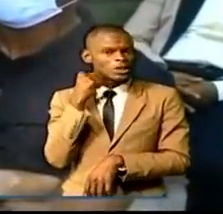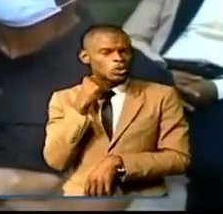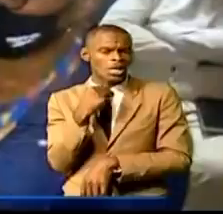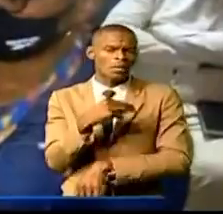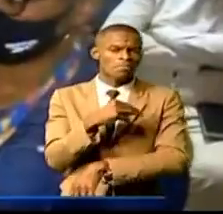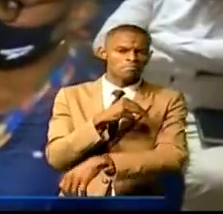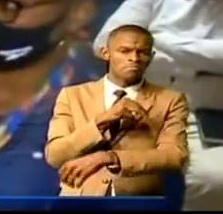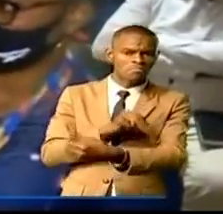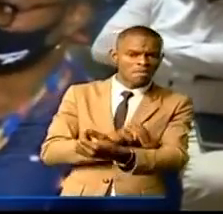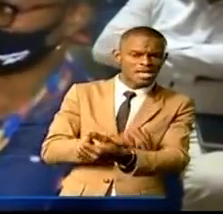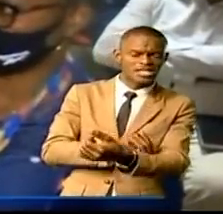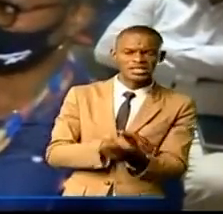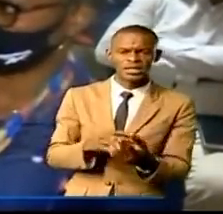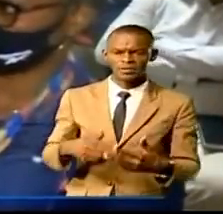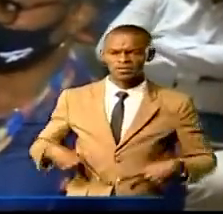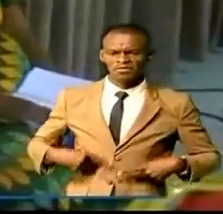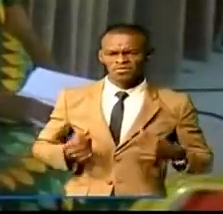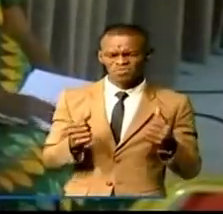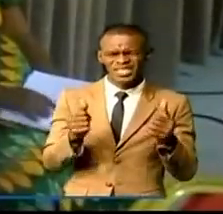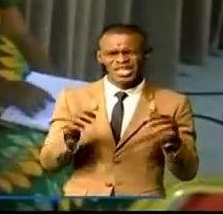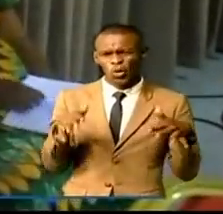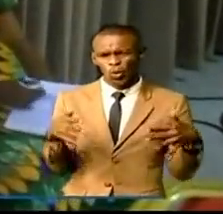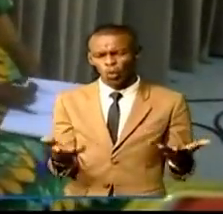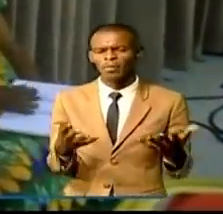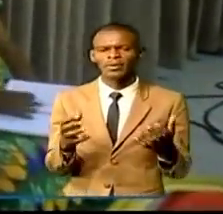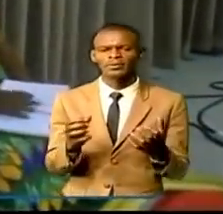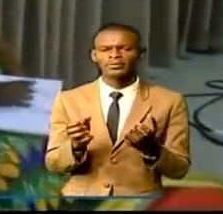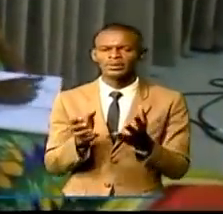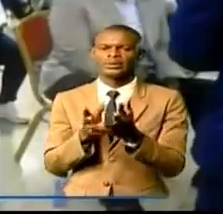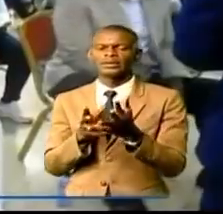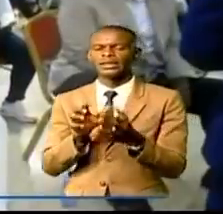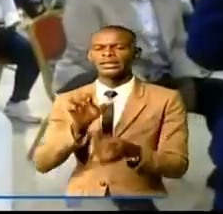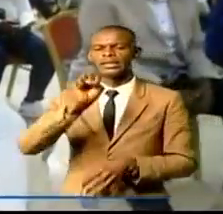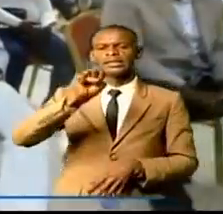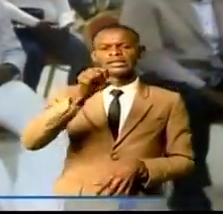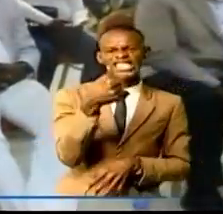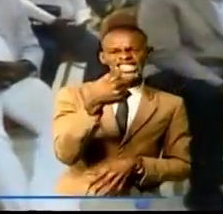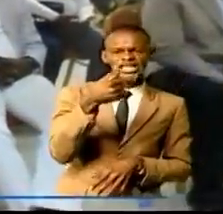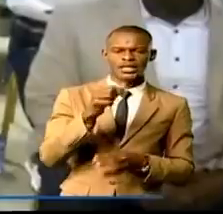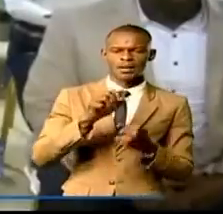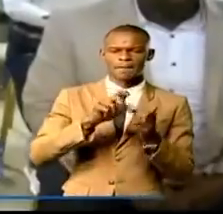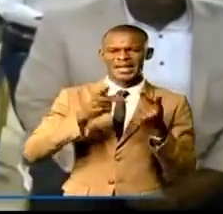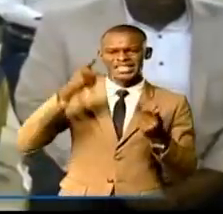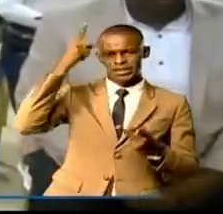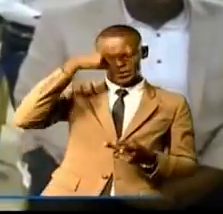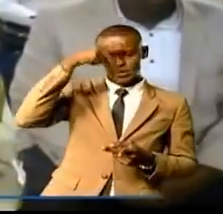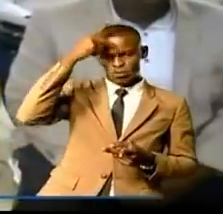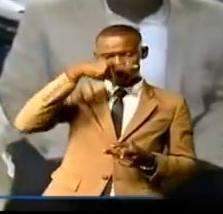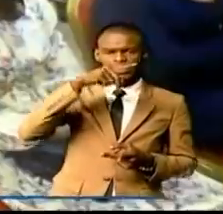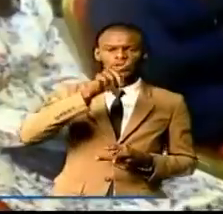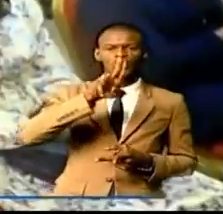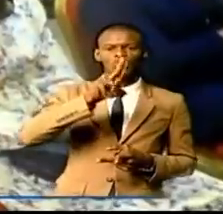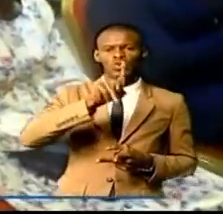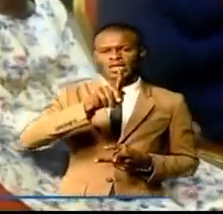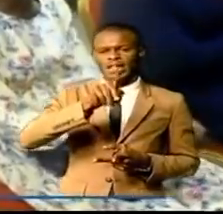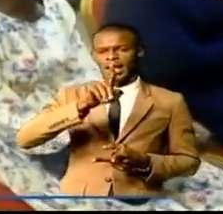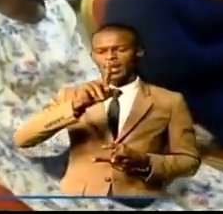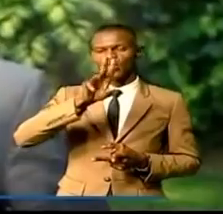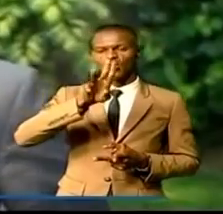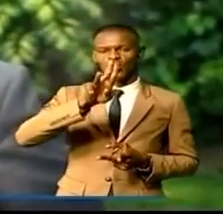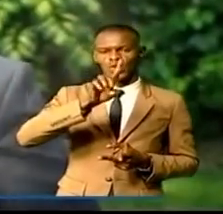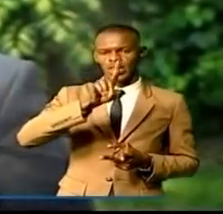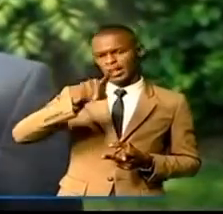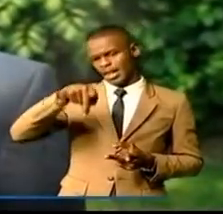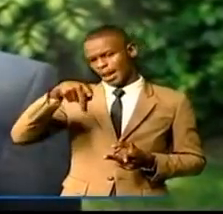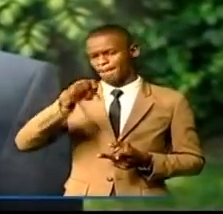pour les changements a circonscrit la tenue de cette assemblée générale tout en mettant en exergue l'objectif principal du COMEC. La